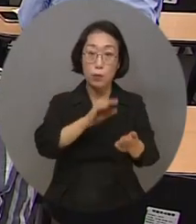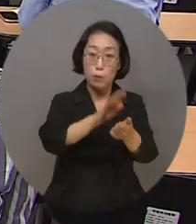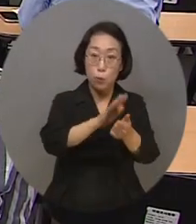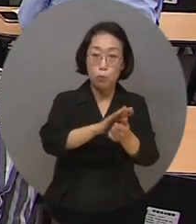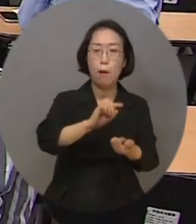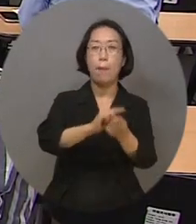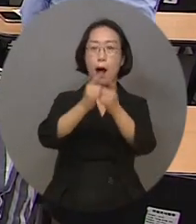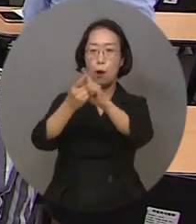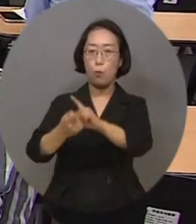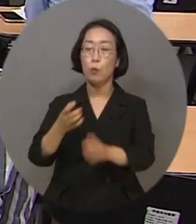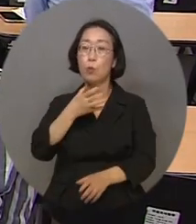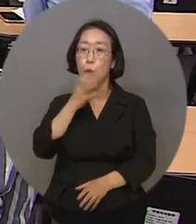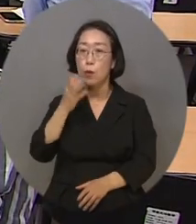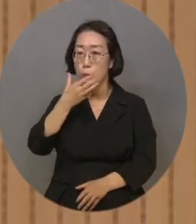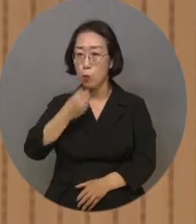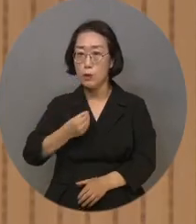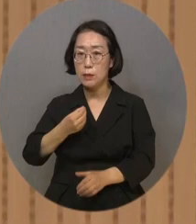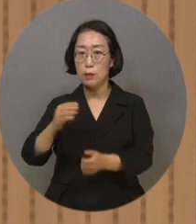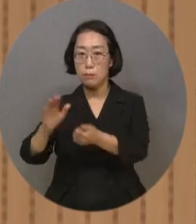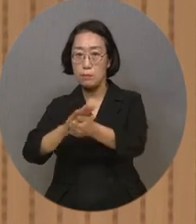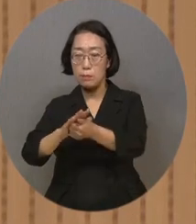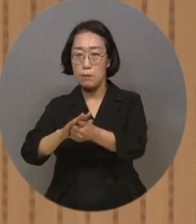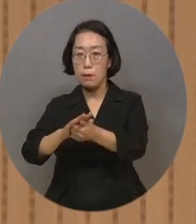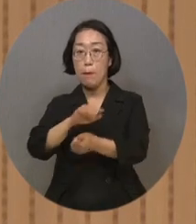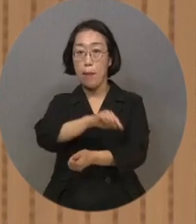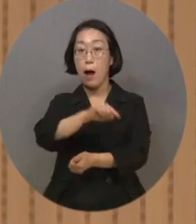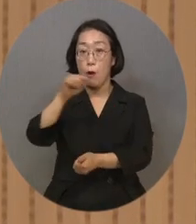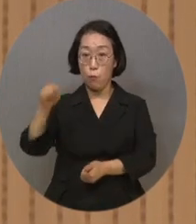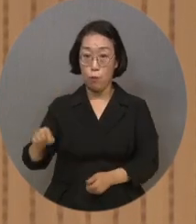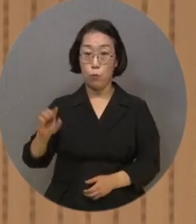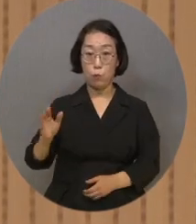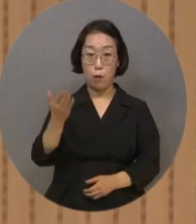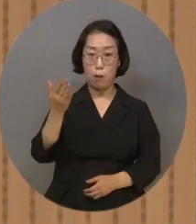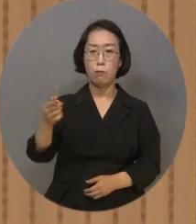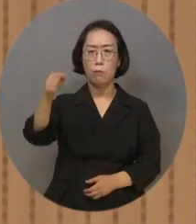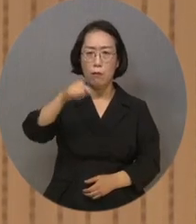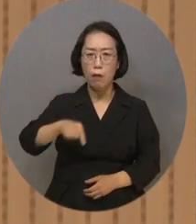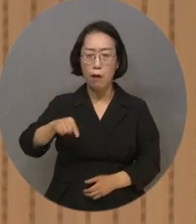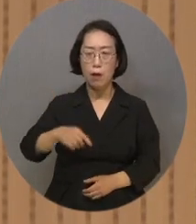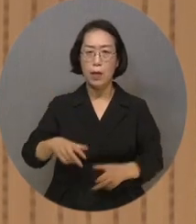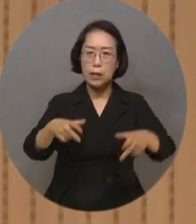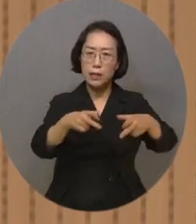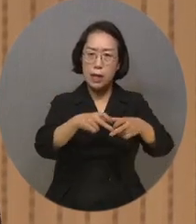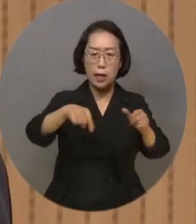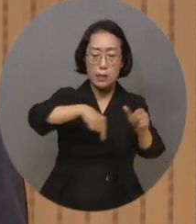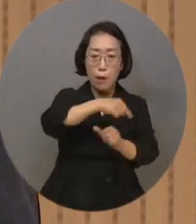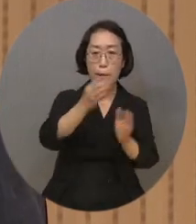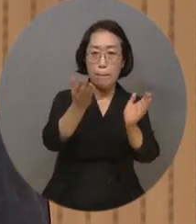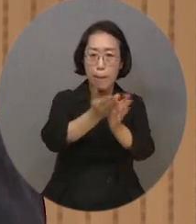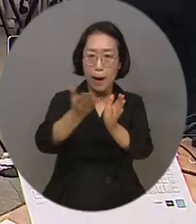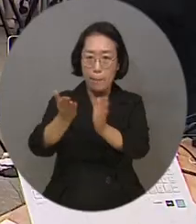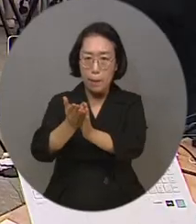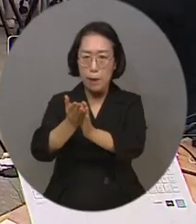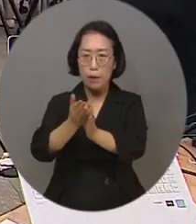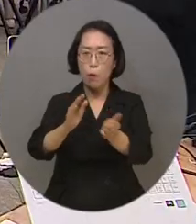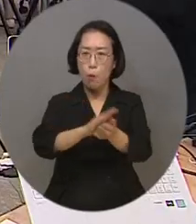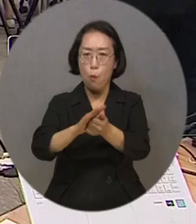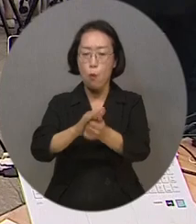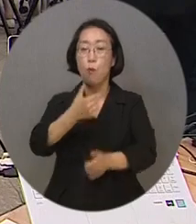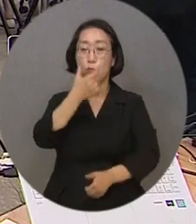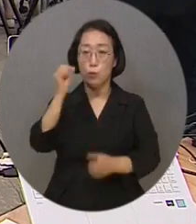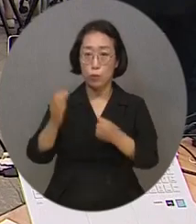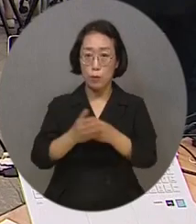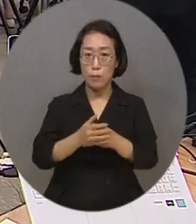제도에서 노인 복지 제도로 서비스가 전환되는데 그 과정에서 장애 특성을 고려한 서비스의 부족으로